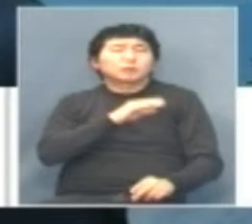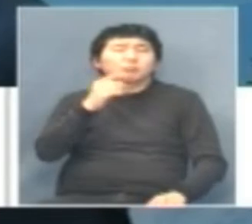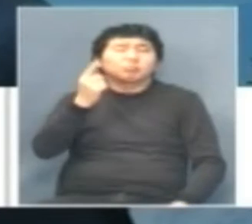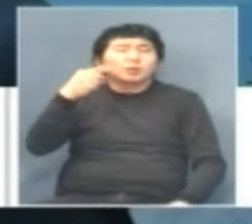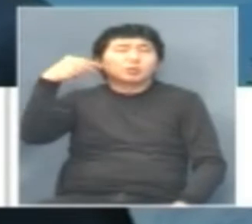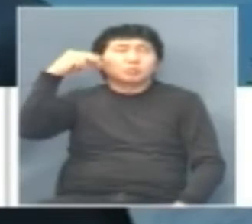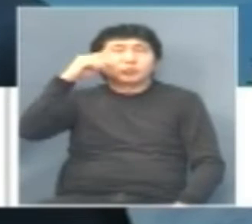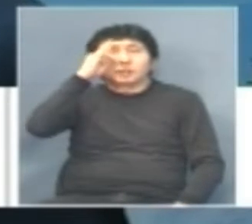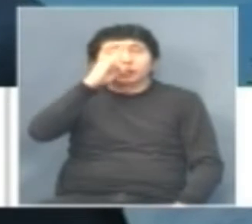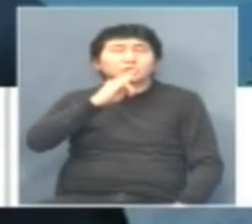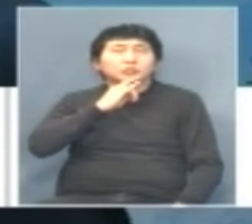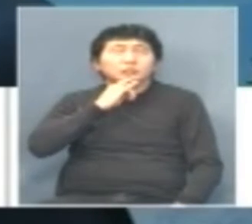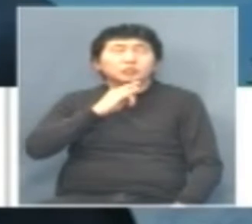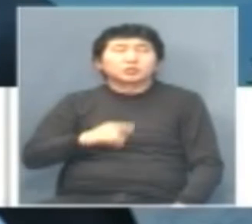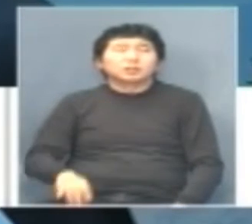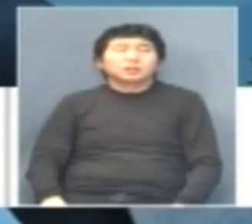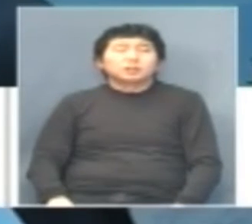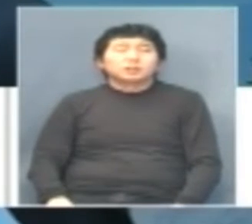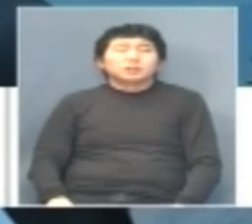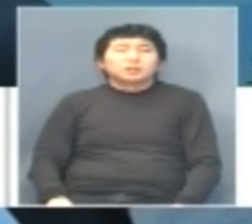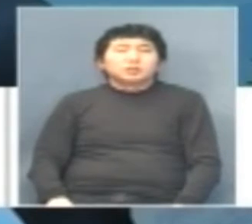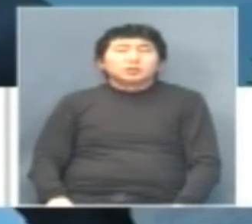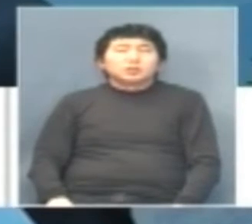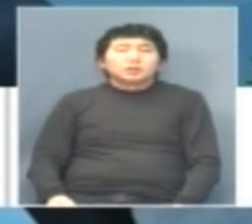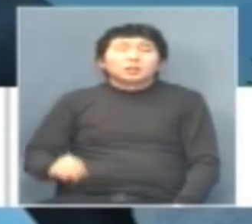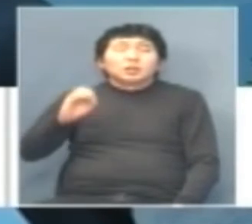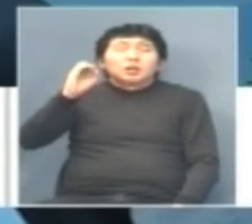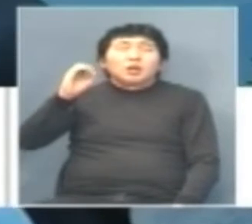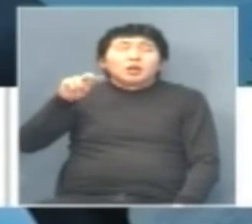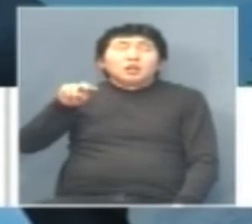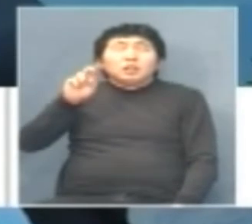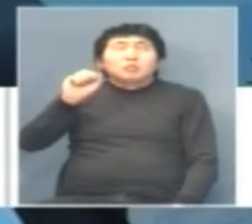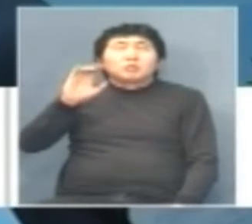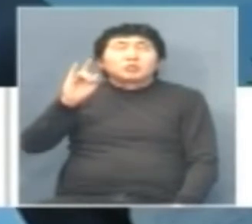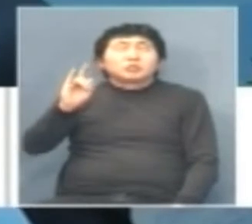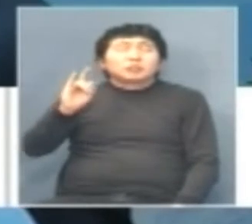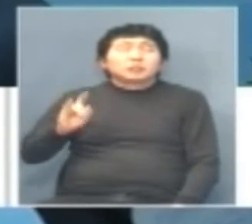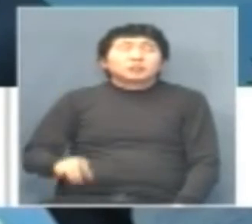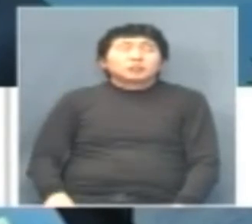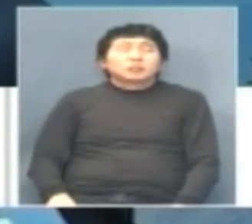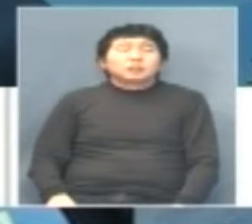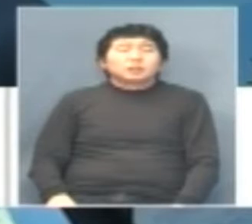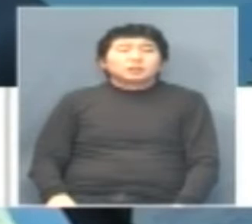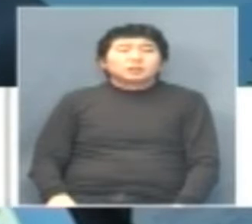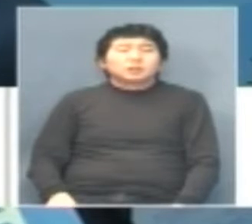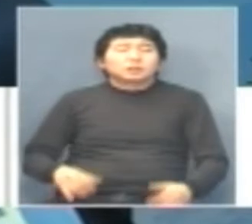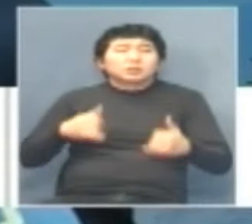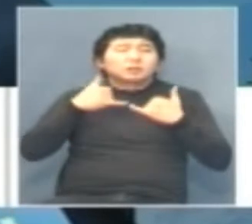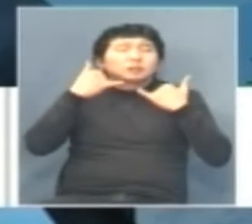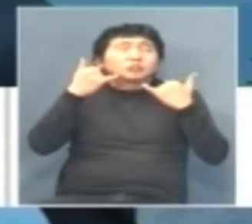осы ел басының, еліміздің тұңғыш президентінің құрметіне арналып